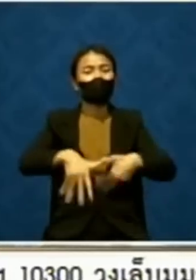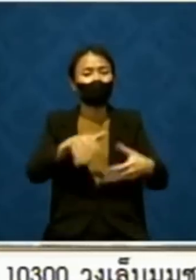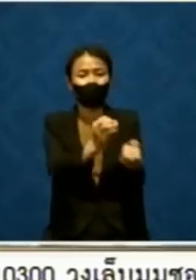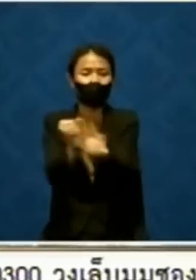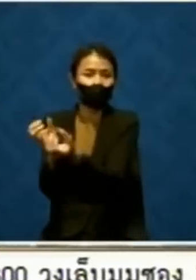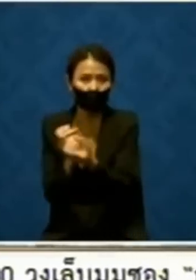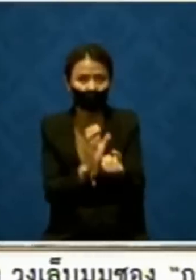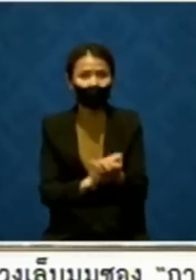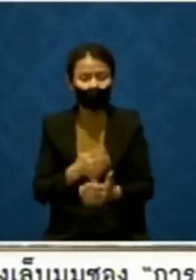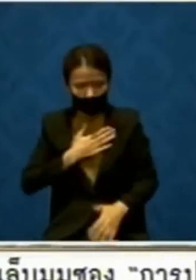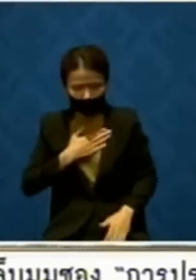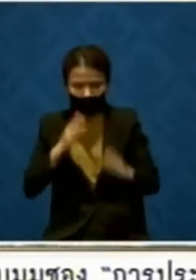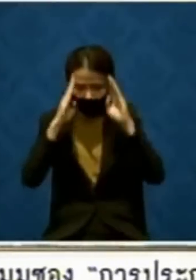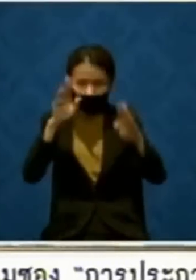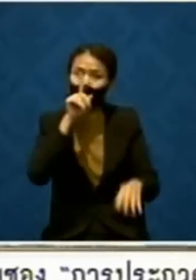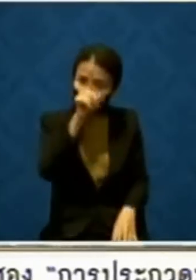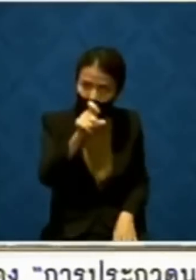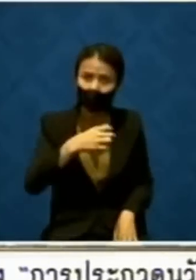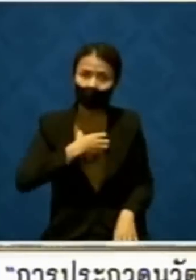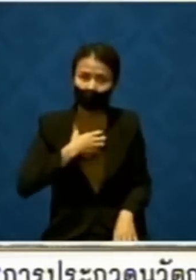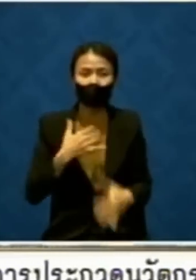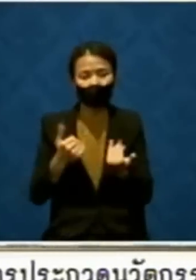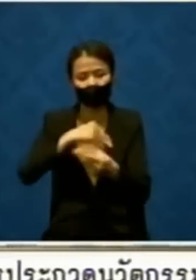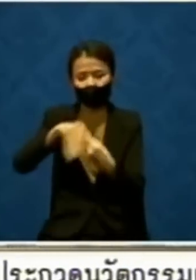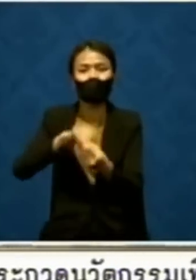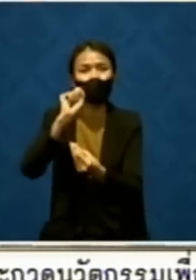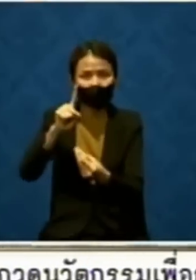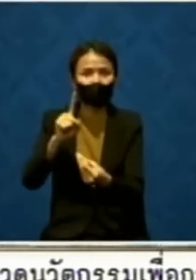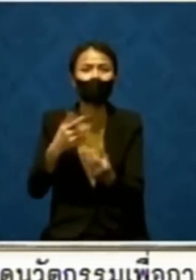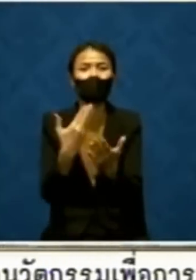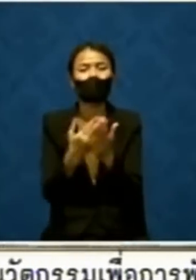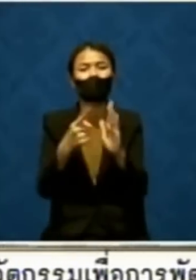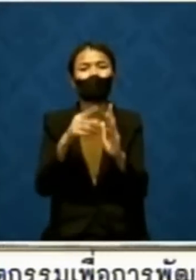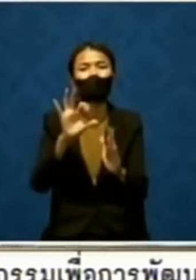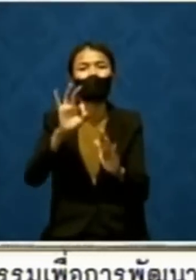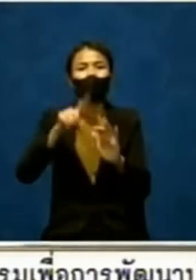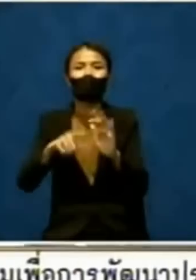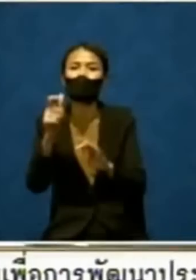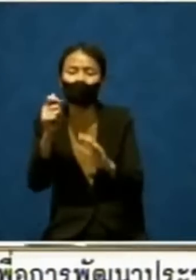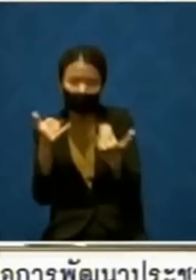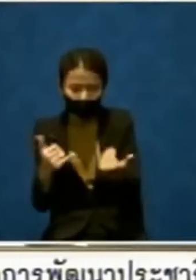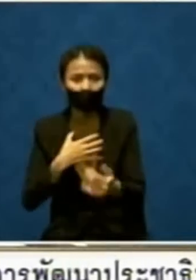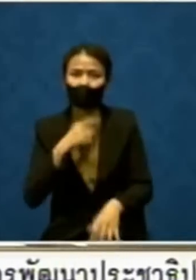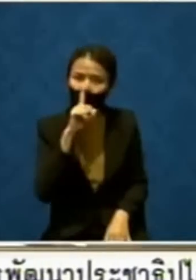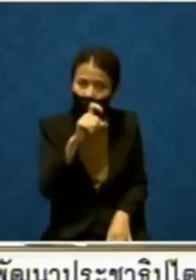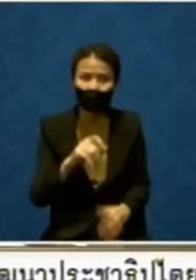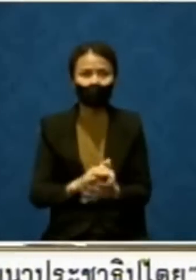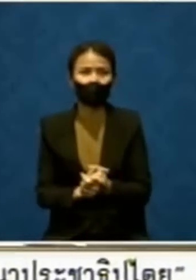ผเฟอ เอง